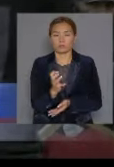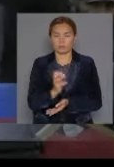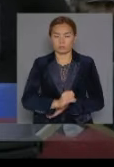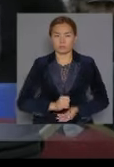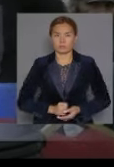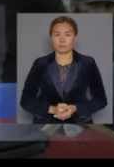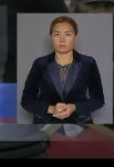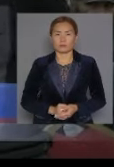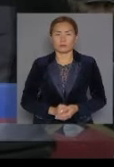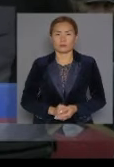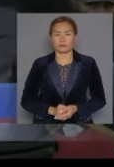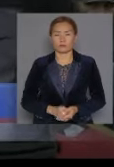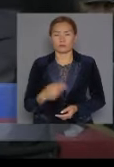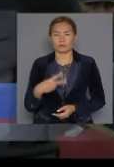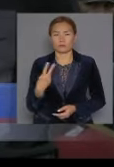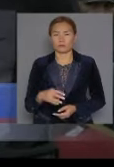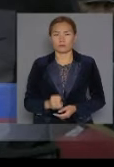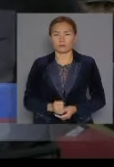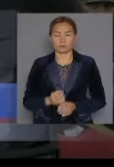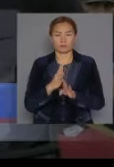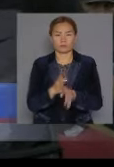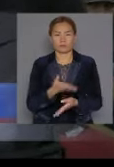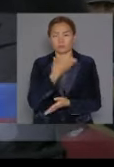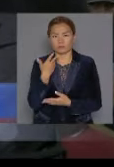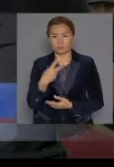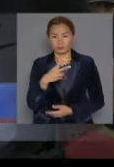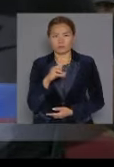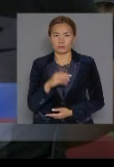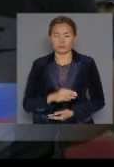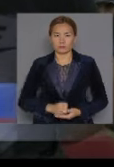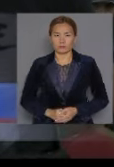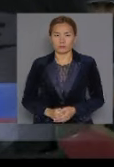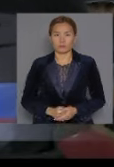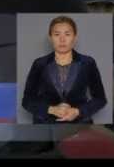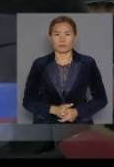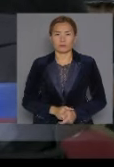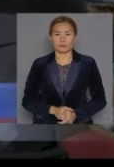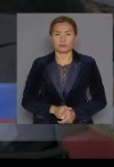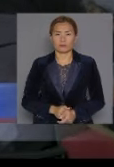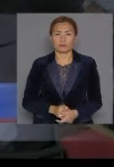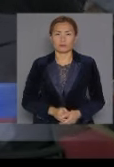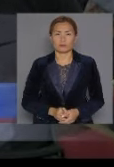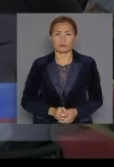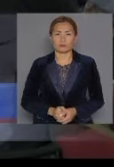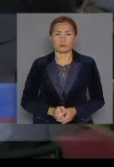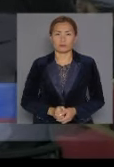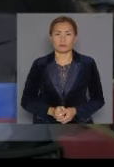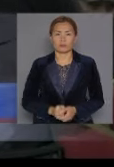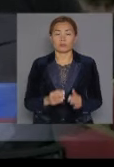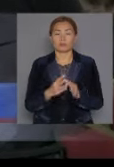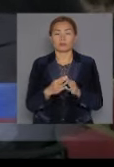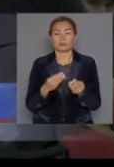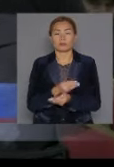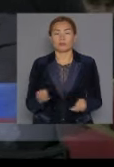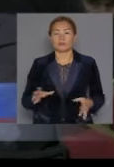тұрмыз. Yeah. 20 жылдан бері қозғалмайды. 20 жылдан бері 21-дің өзінде де ондай тұрғын үйдің